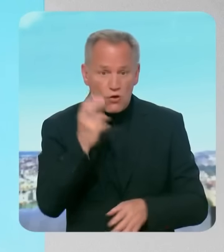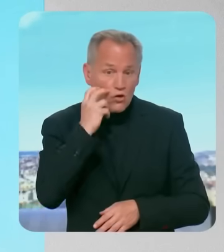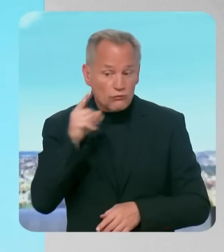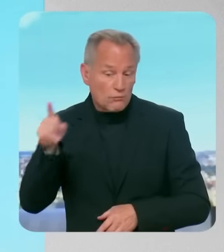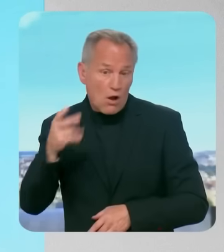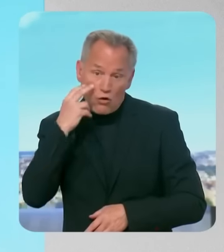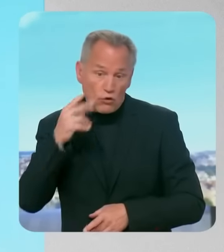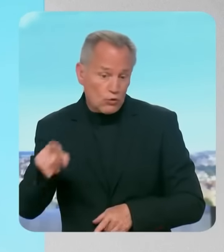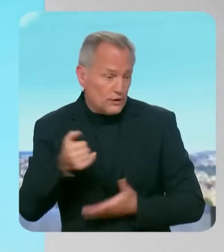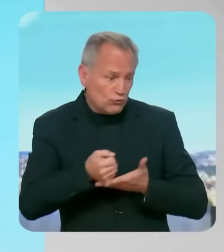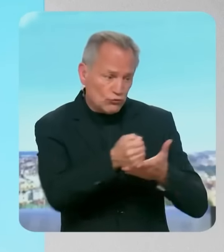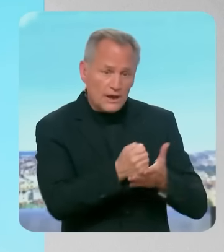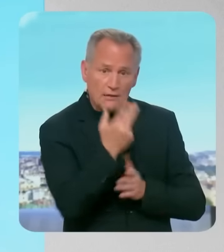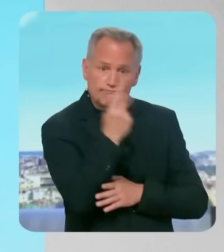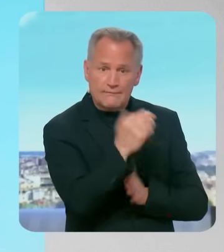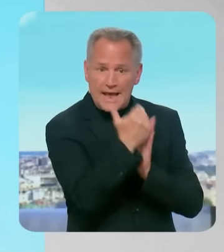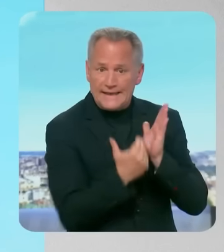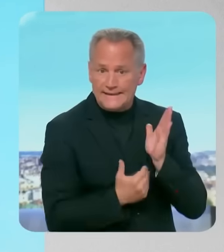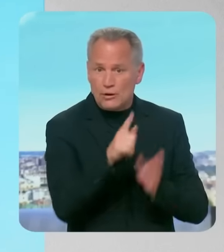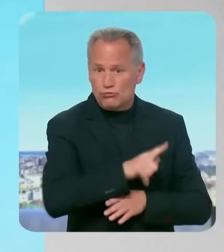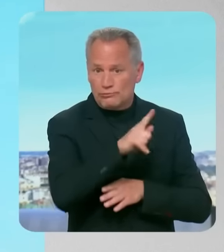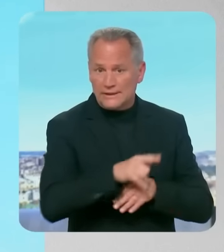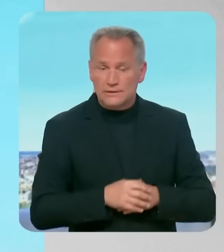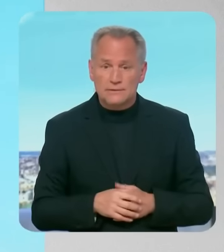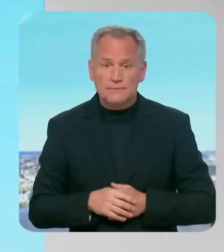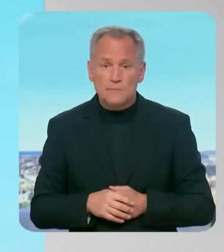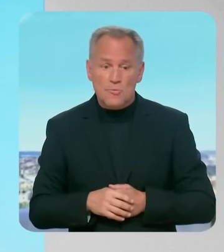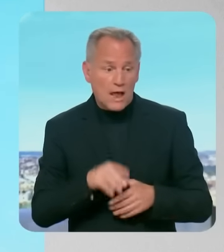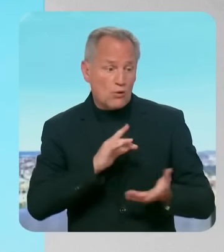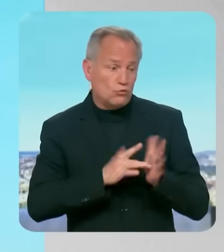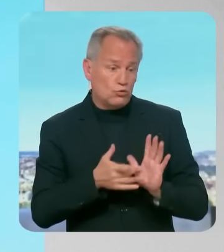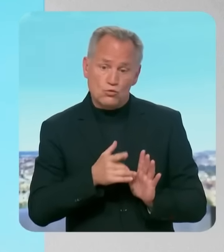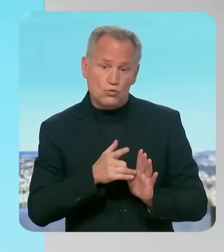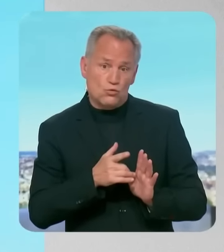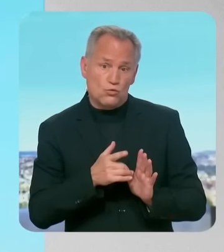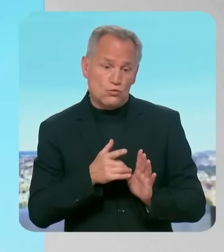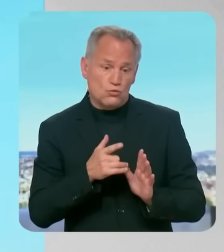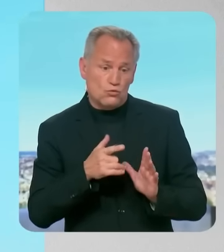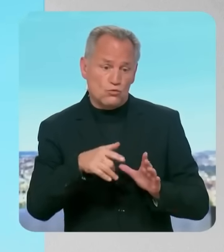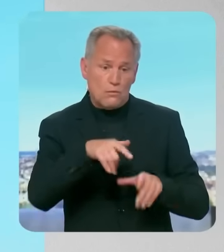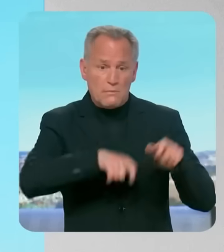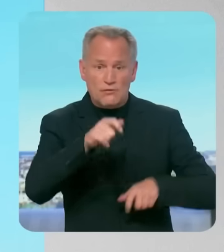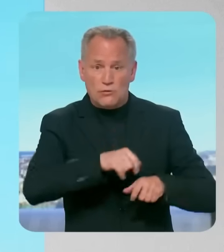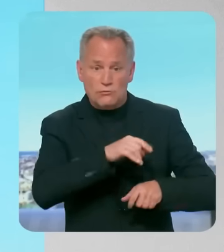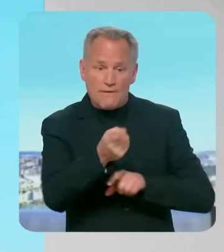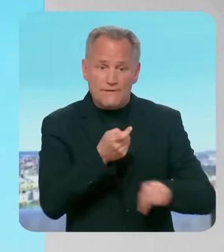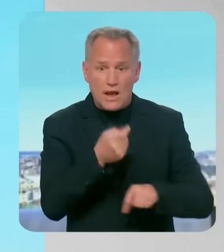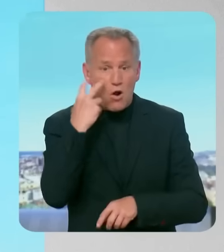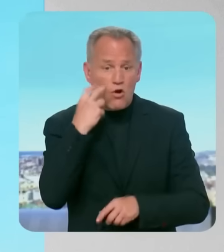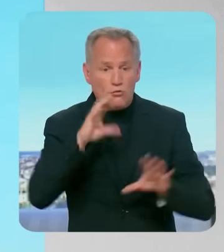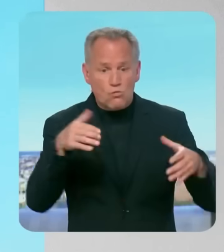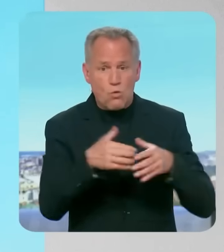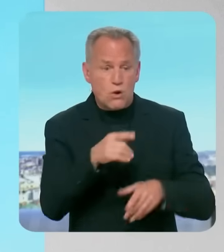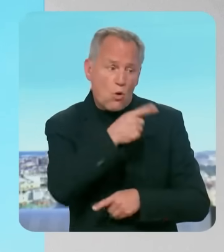soutient ouvertement la liste de M. Glucksmann, tout comme l'ensemble de la sphère du hollandisme. Donc oui, c'est un fait.